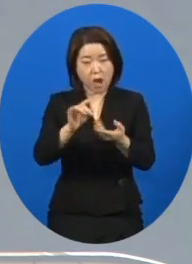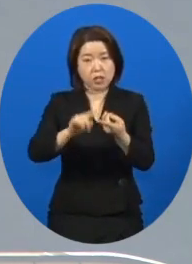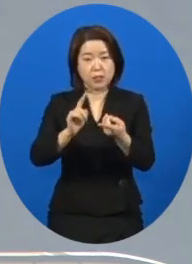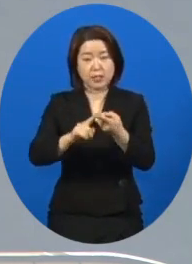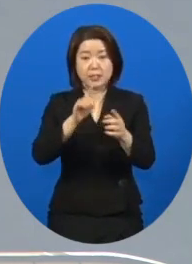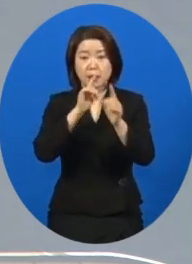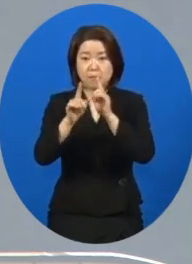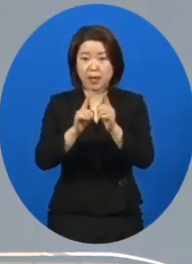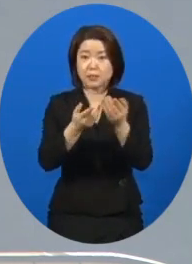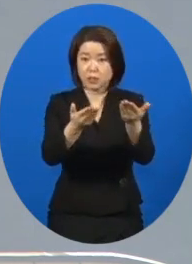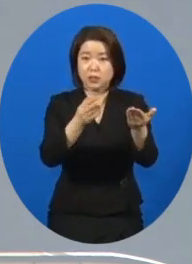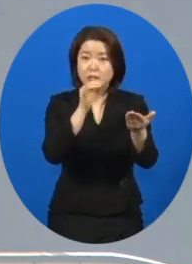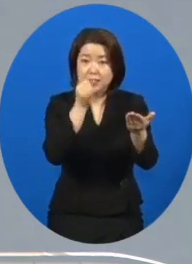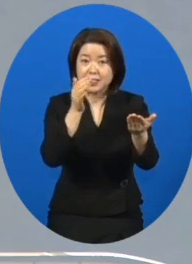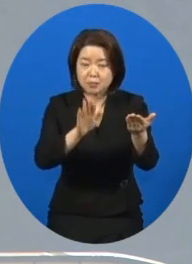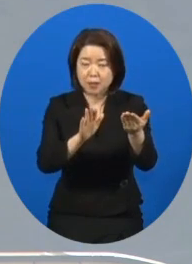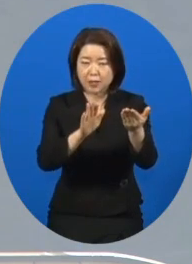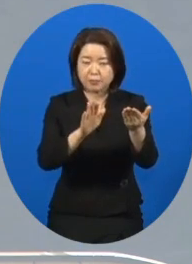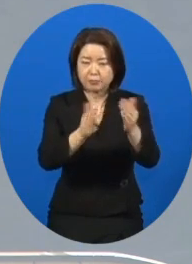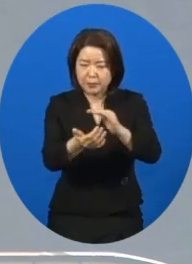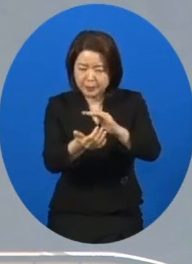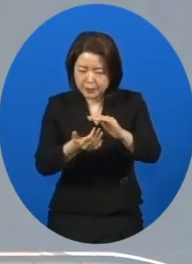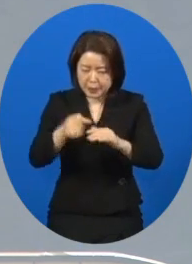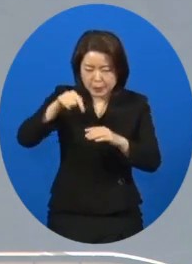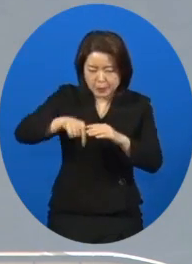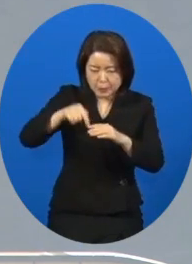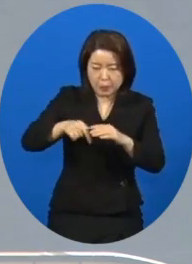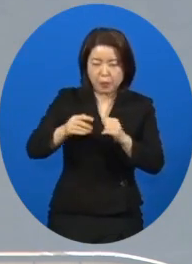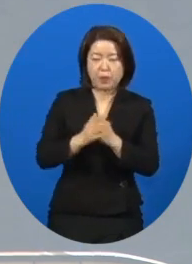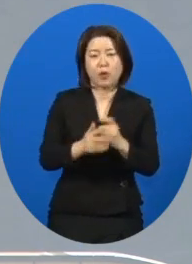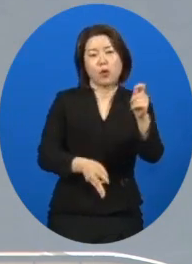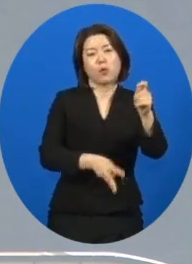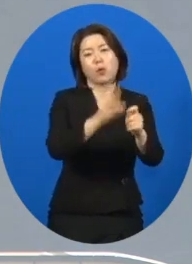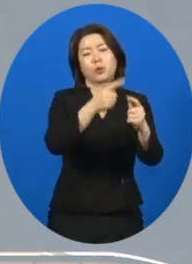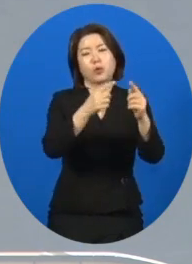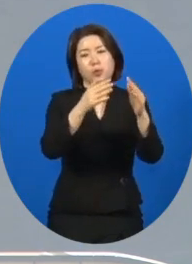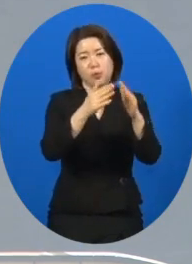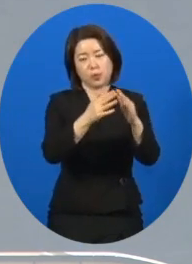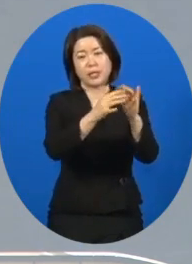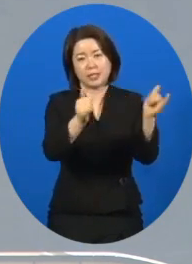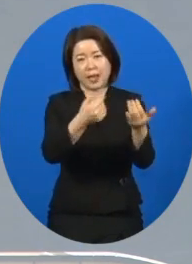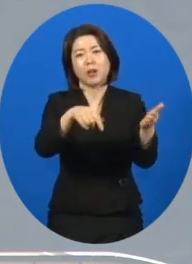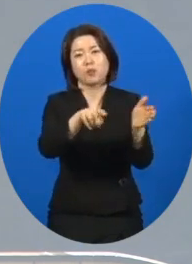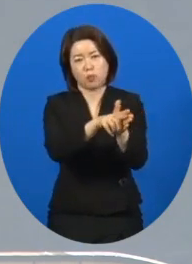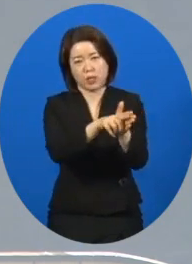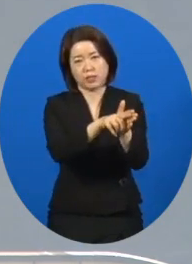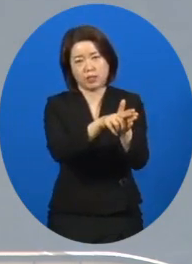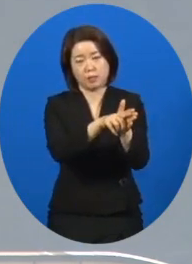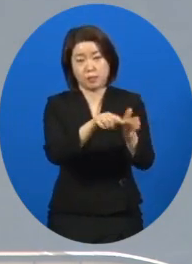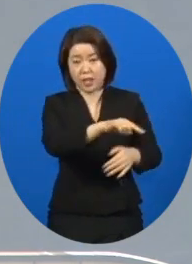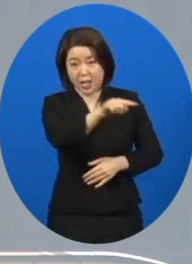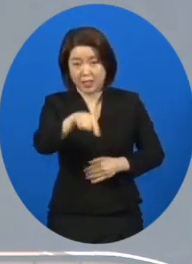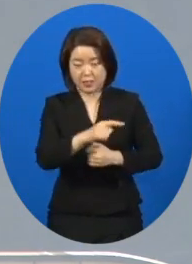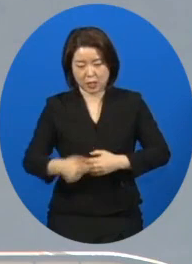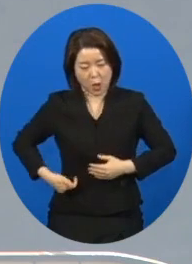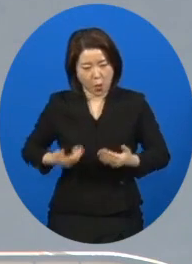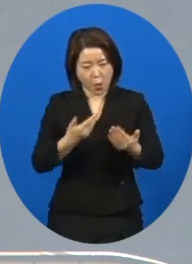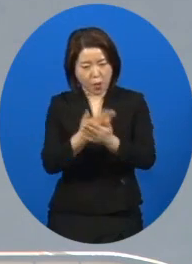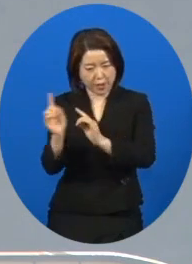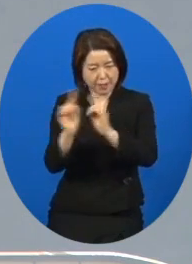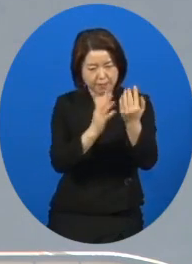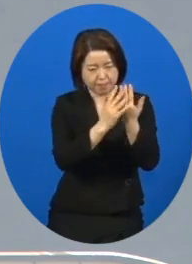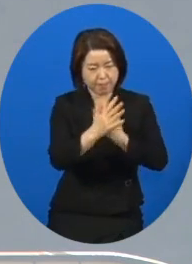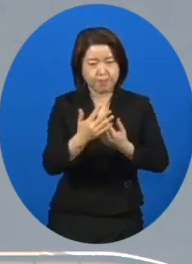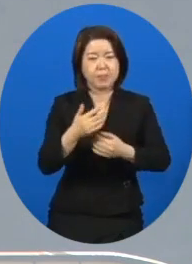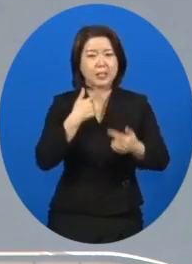하고 있지만 실제로는 고린도 교회 교인들을 위하여 그들이 회개의 부흥을 경험하고